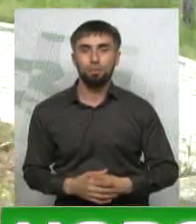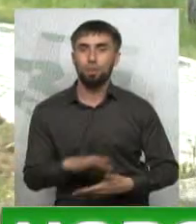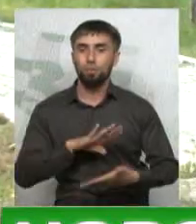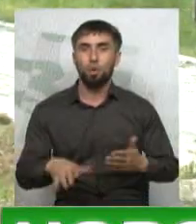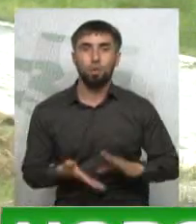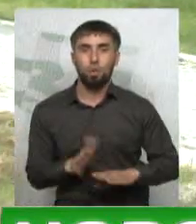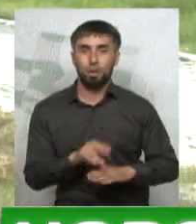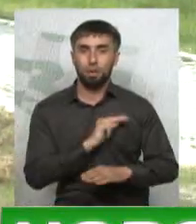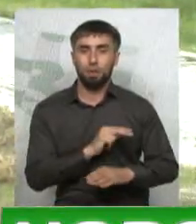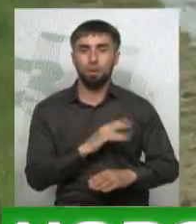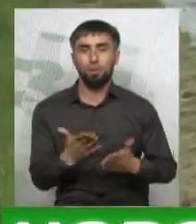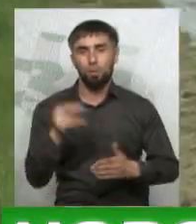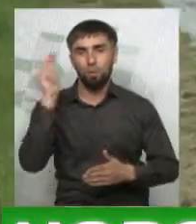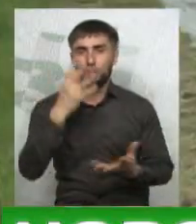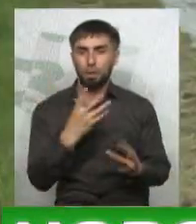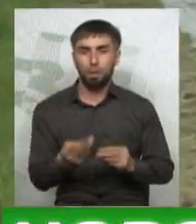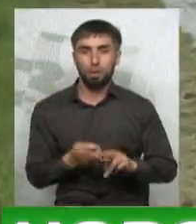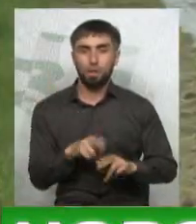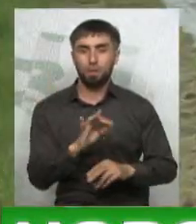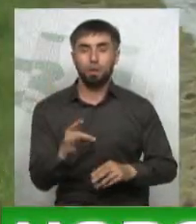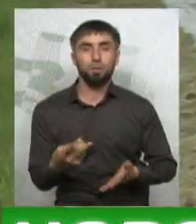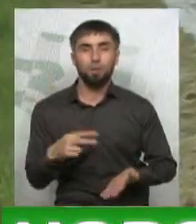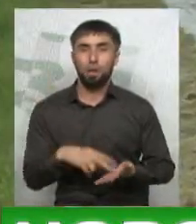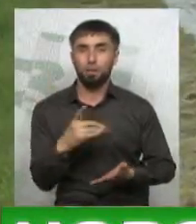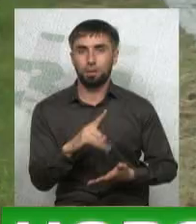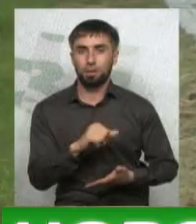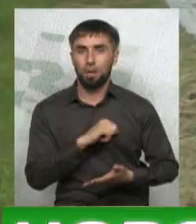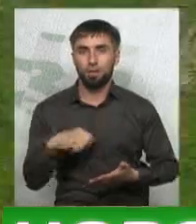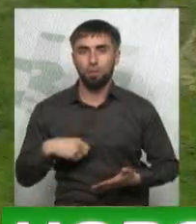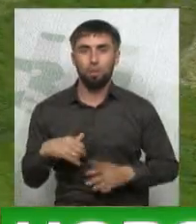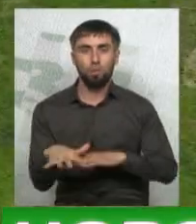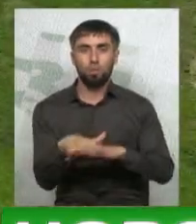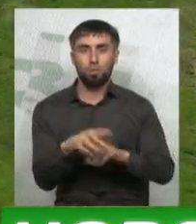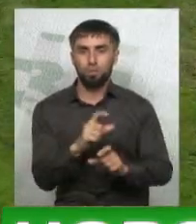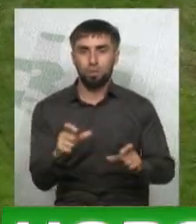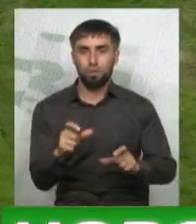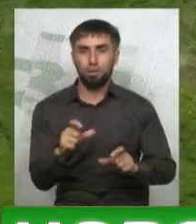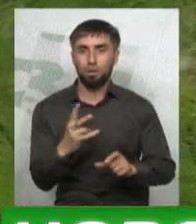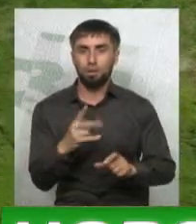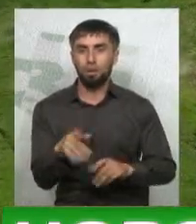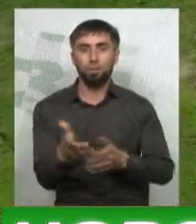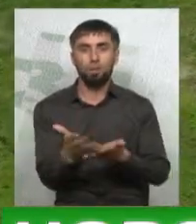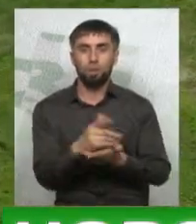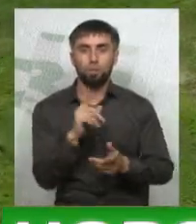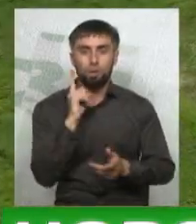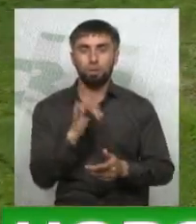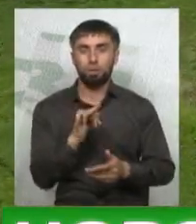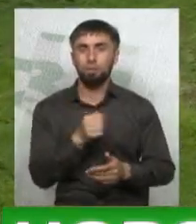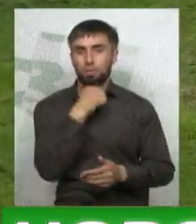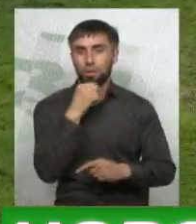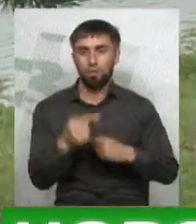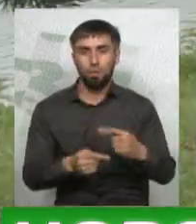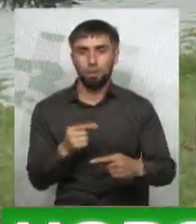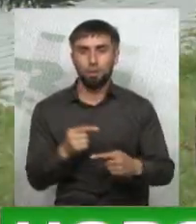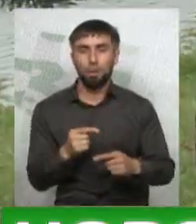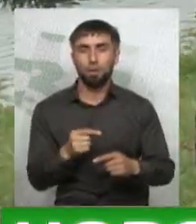После тяжелого рабочего или учебного дня этот сквер становится одним из самых людных мест на Зране. Здесь собирается и молодежь, и более взрослое